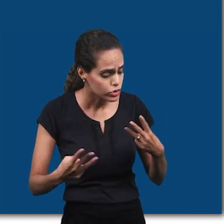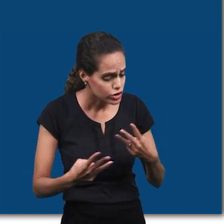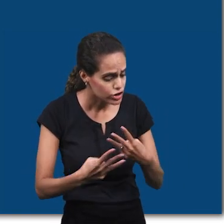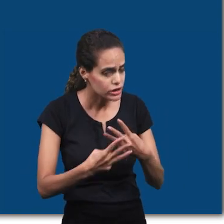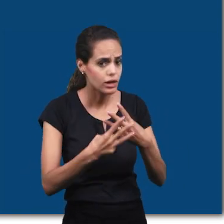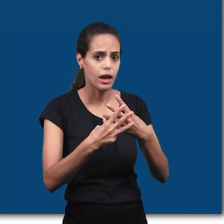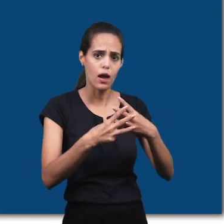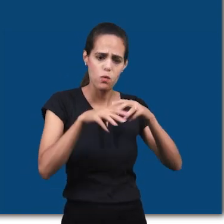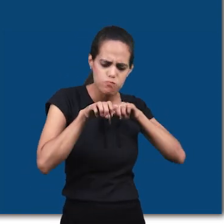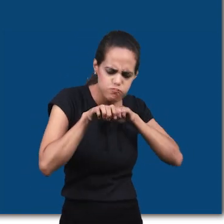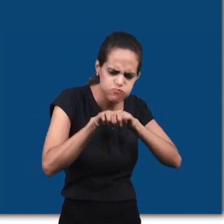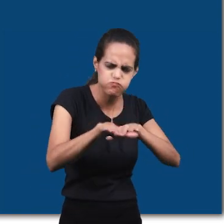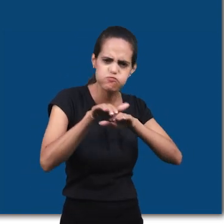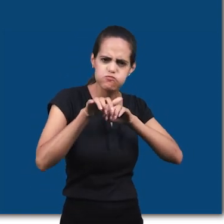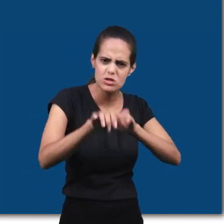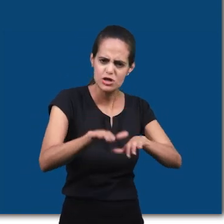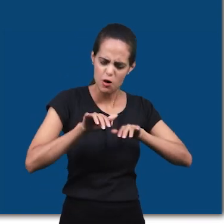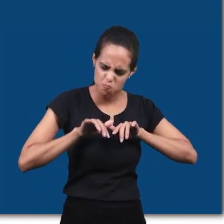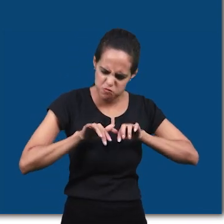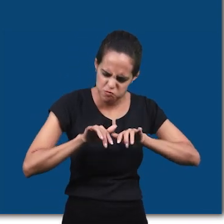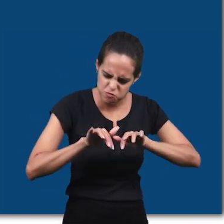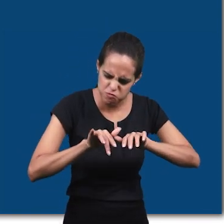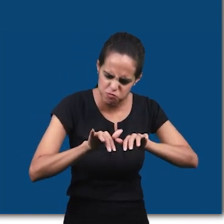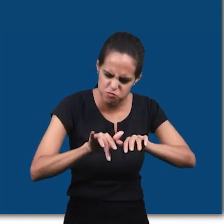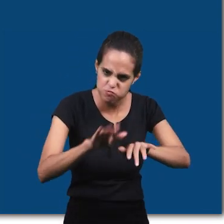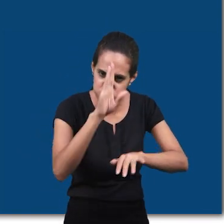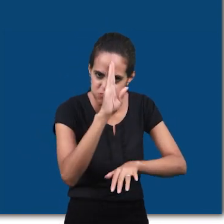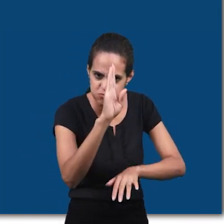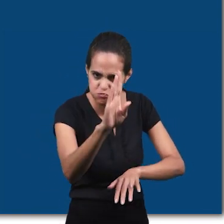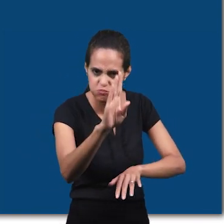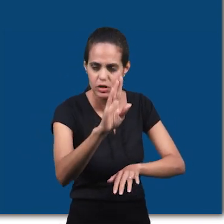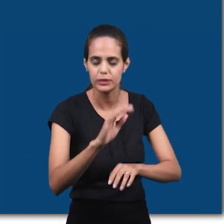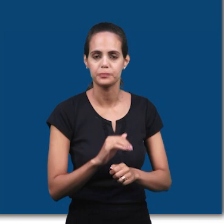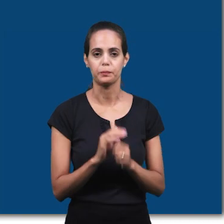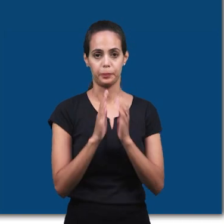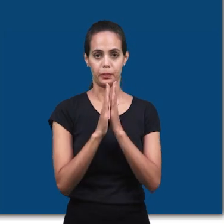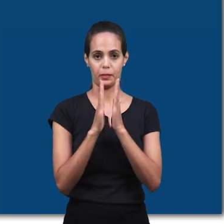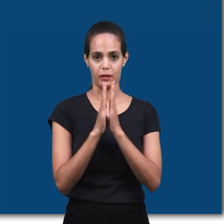qui marchent, que le Seigneur nous bénisse pour sa parole. »